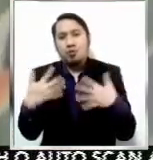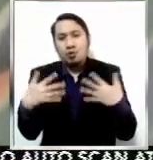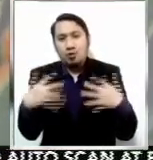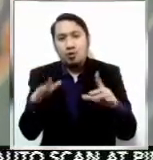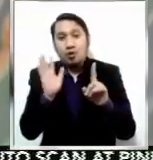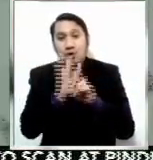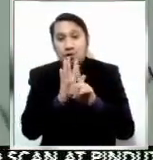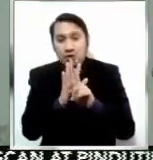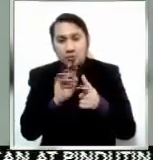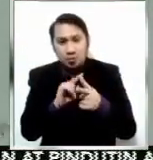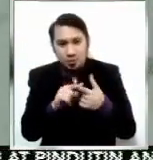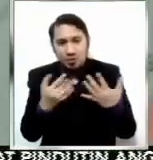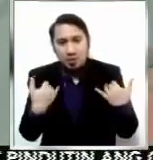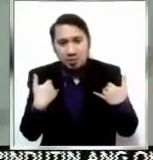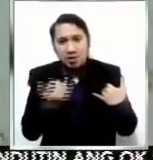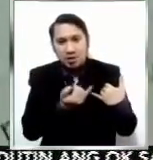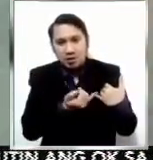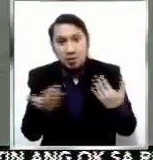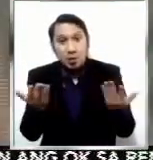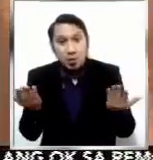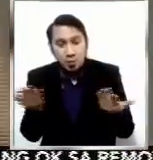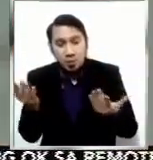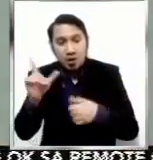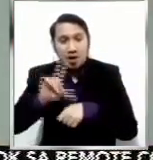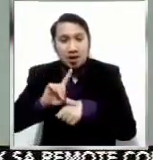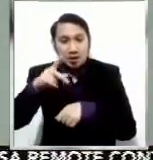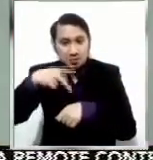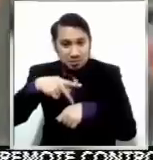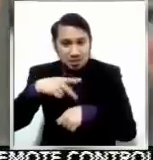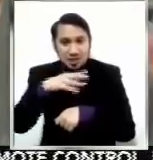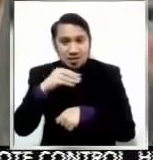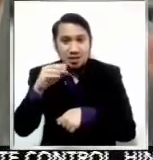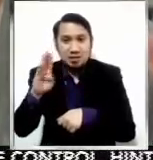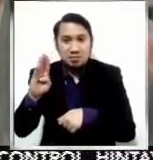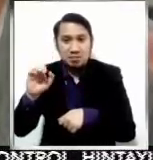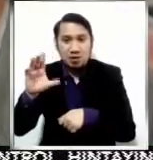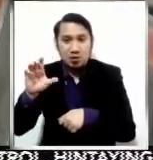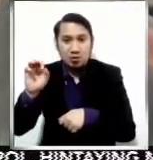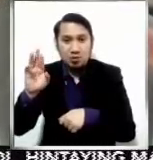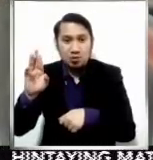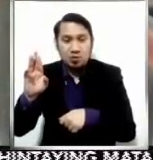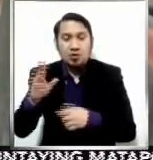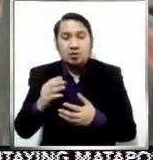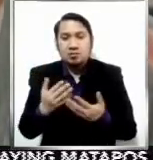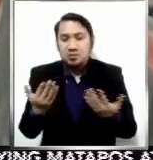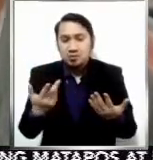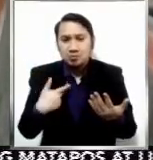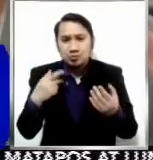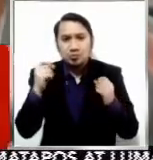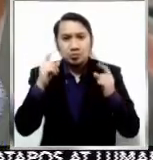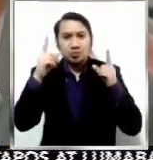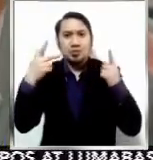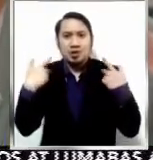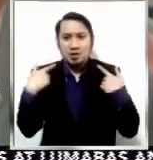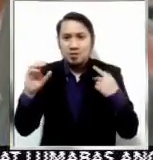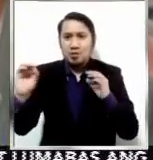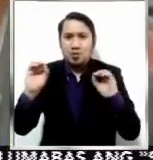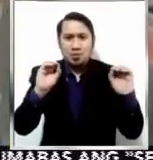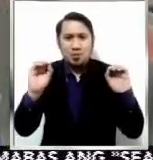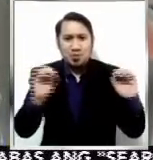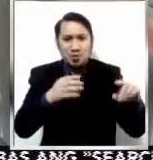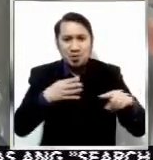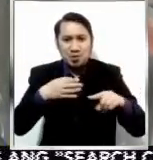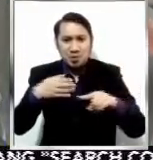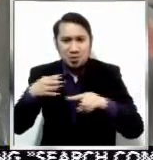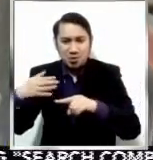araw sa kanyang dumayo sa Las Piñas at Bacoor. Nagulat po ako na kasi meron ng mga iyawan sa kanila. Pero gusto